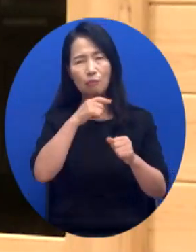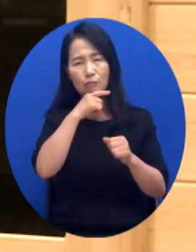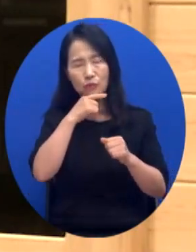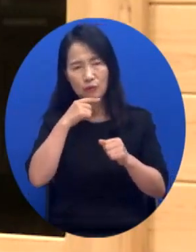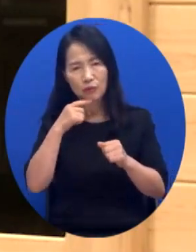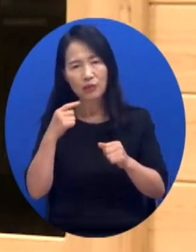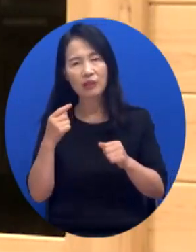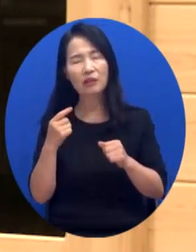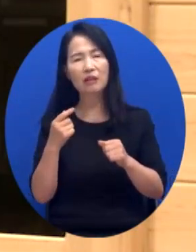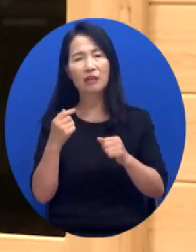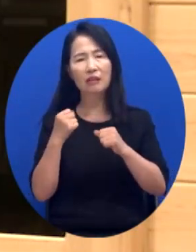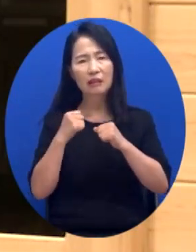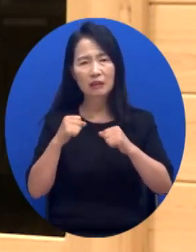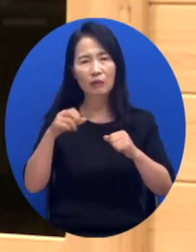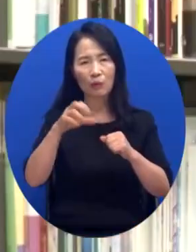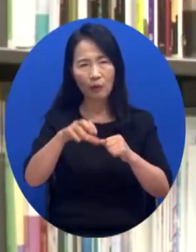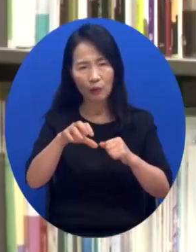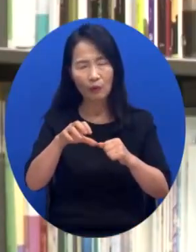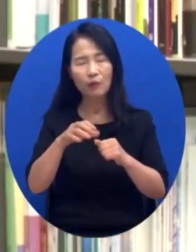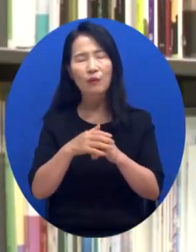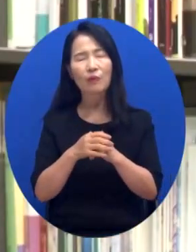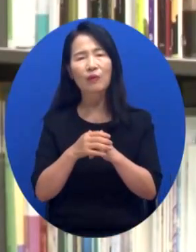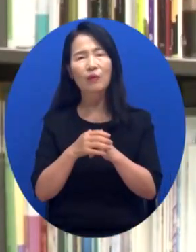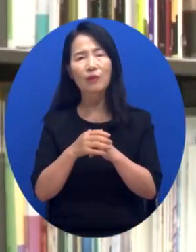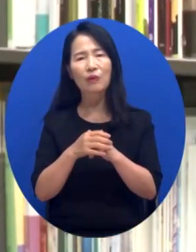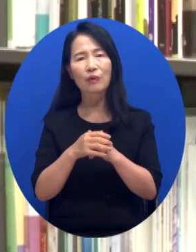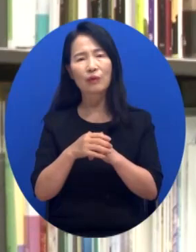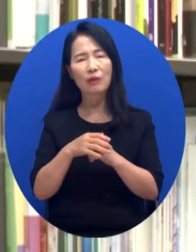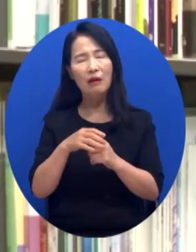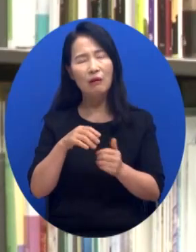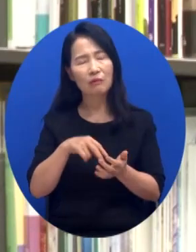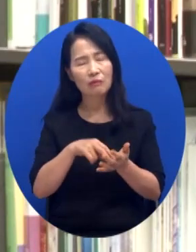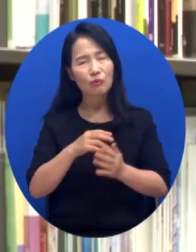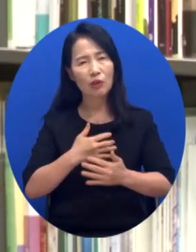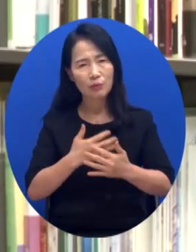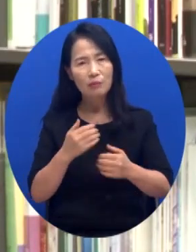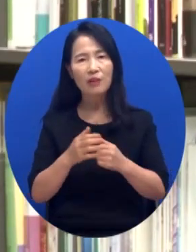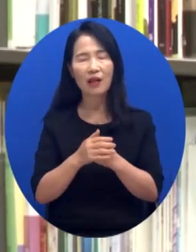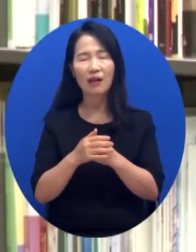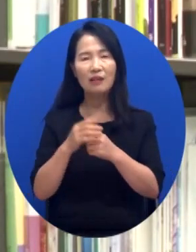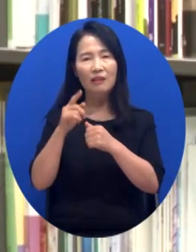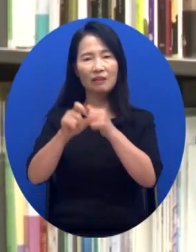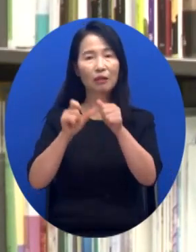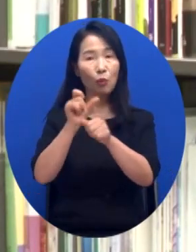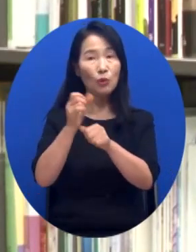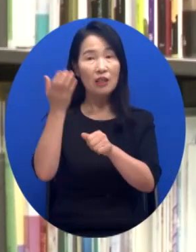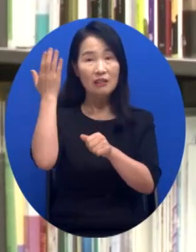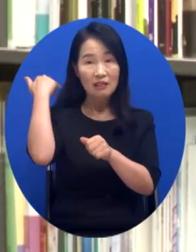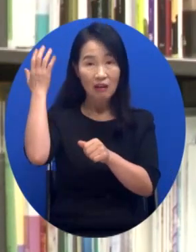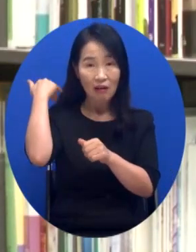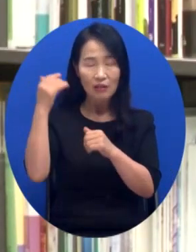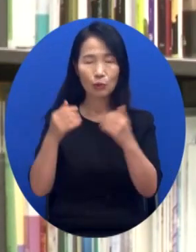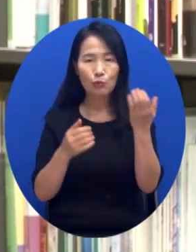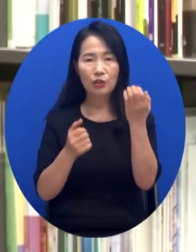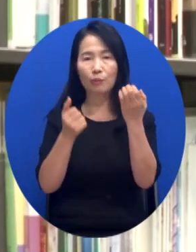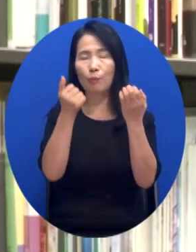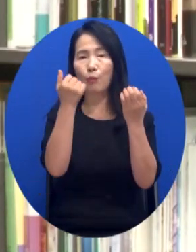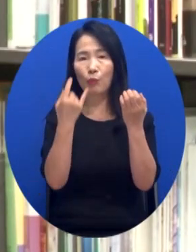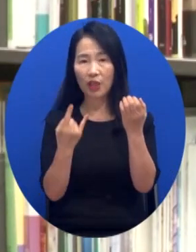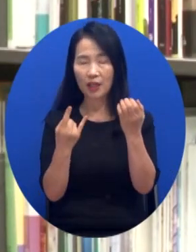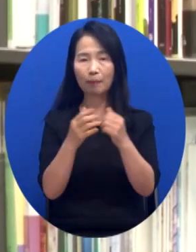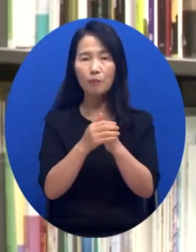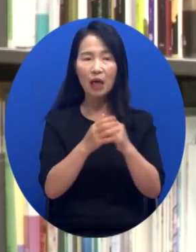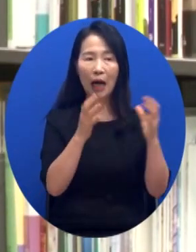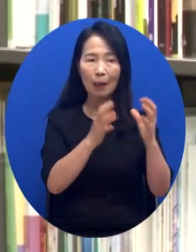생각합니다. 두렵게 짝이 없습니다. 예. 15년 전 일입니다. 지난 이 90회기 총회에서